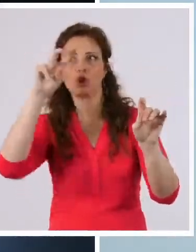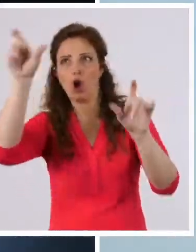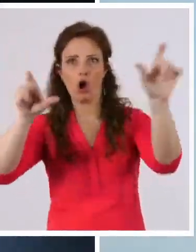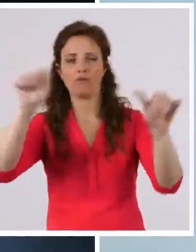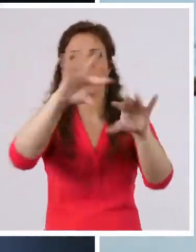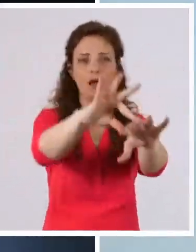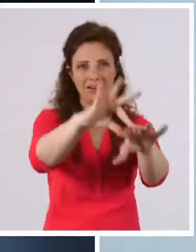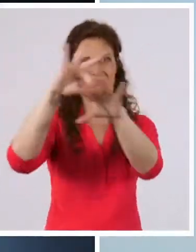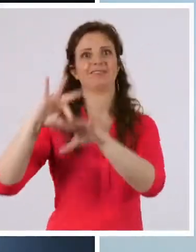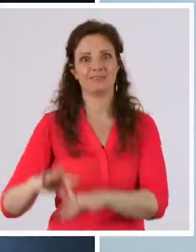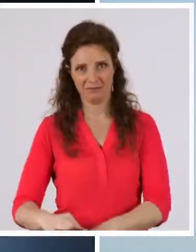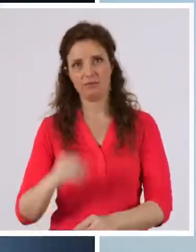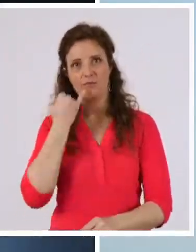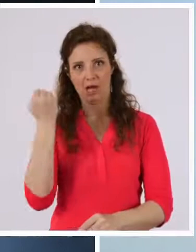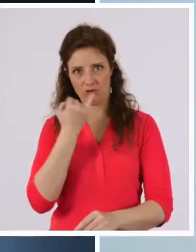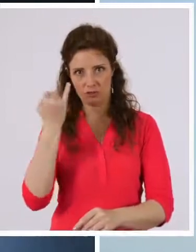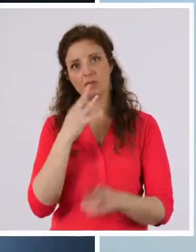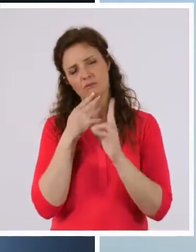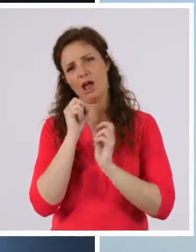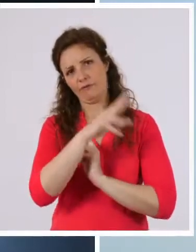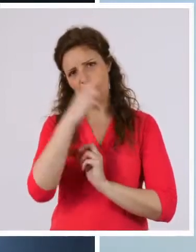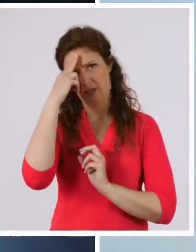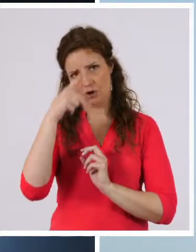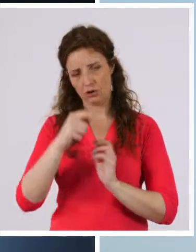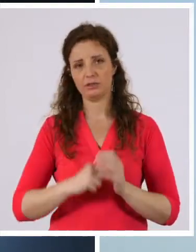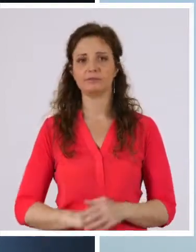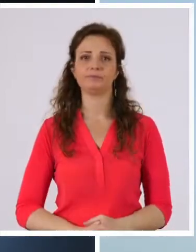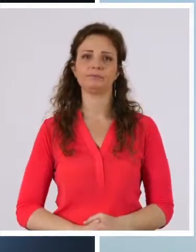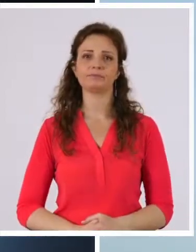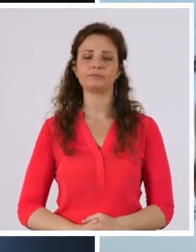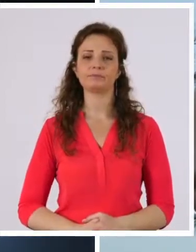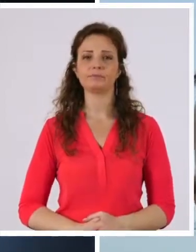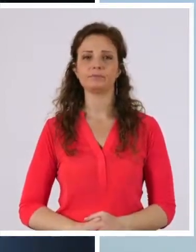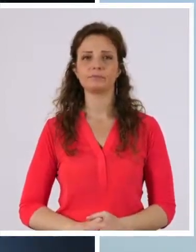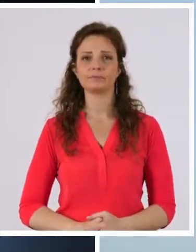ricerche, individuarli e accompagnarli fino a voi.